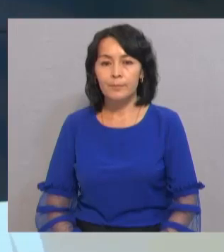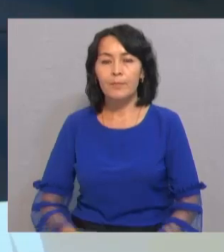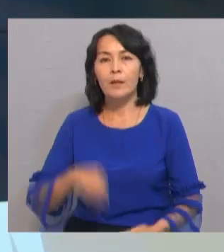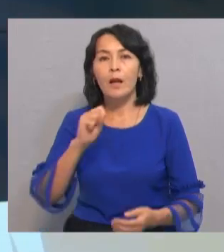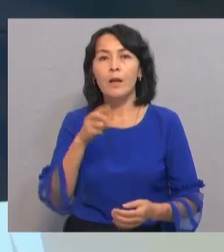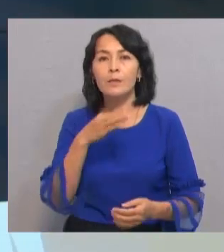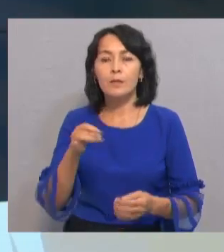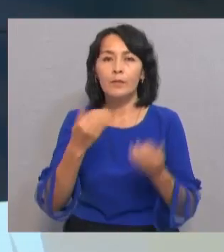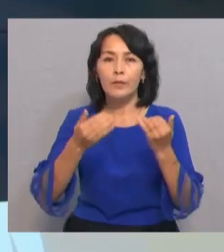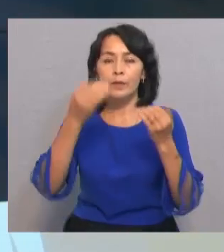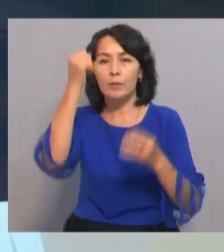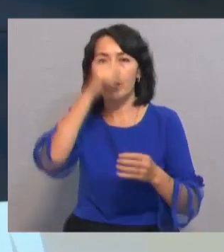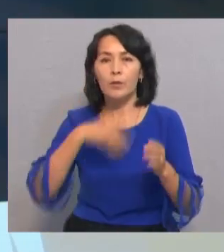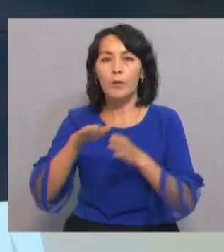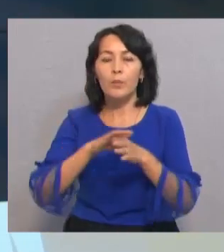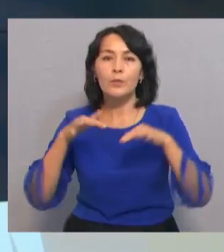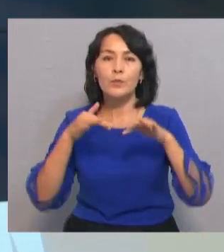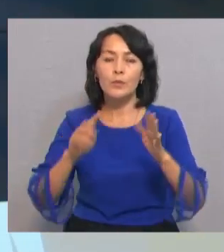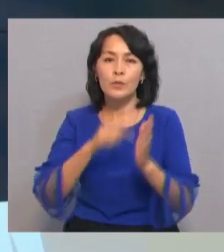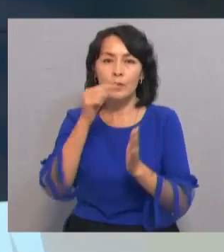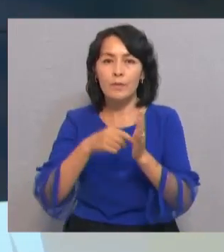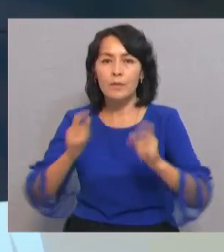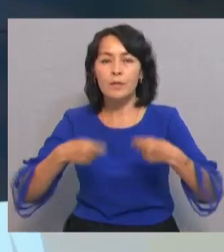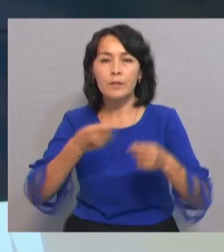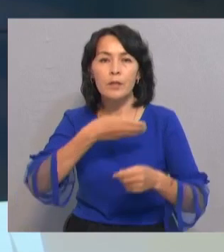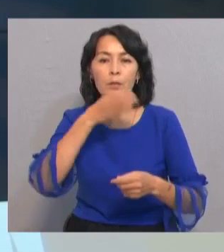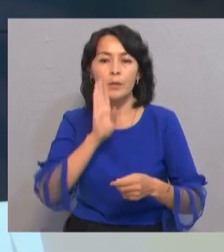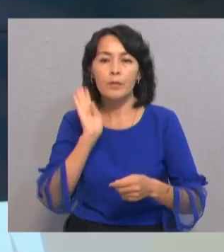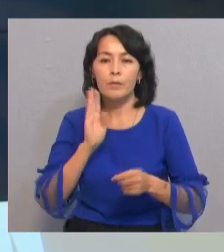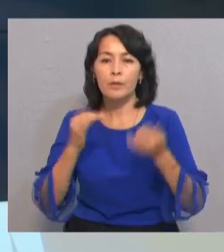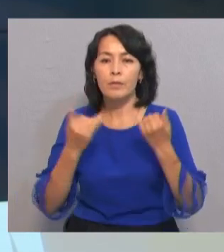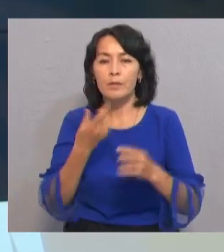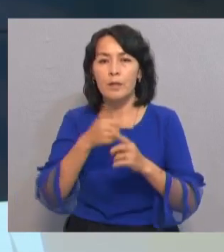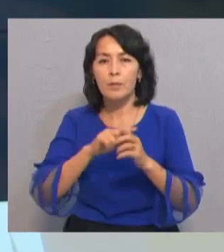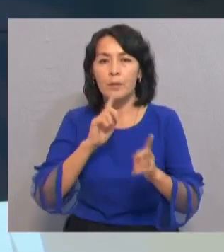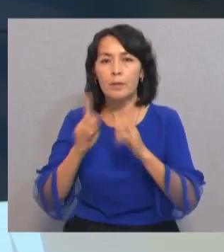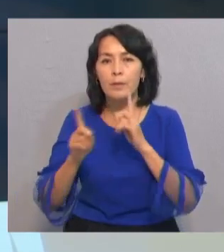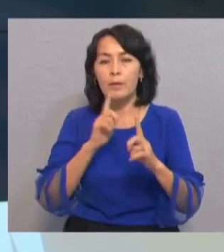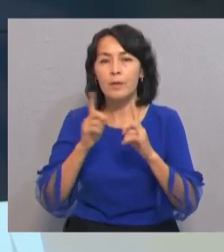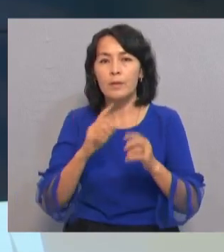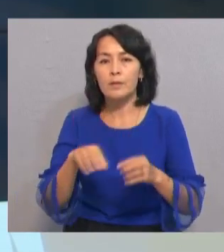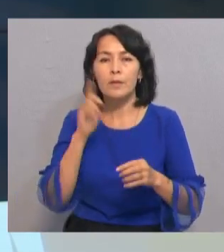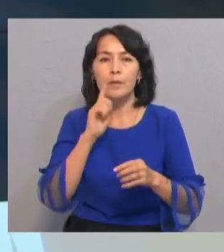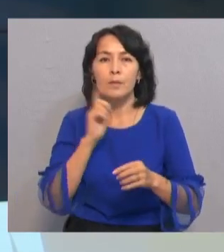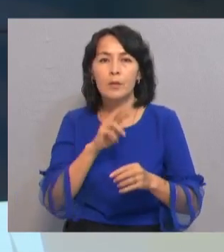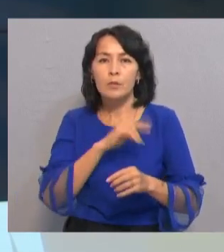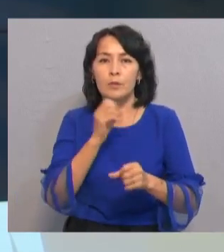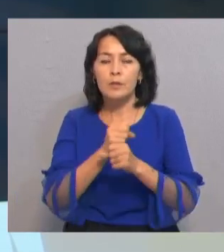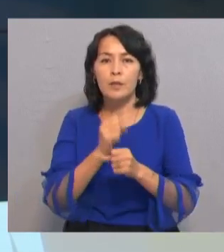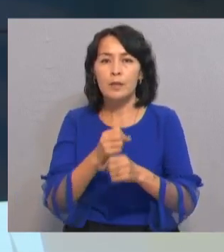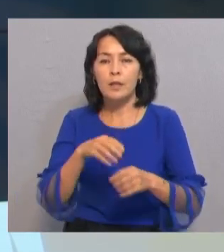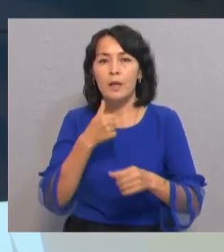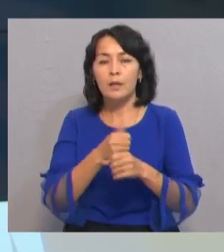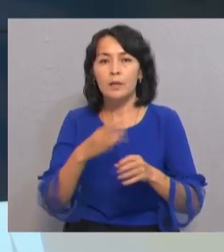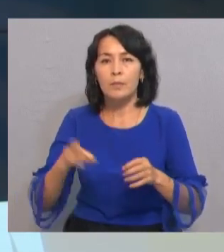В Абайском районе в этом году полностью решится вопрос обеспечения питьевой водой. Об этом на брифинге сообщил временно исполняющий обязанности